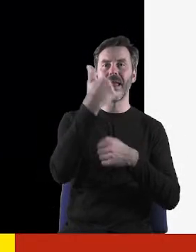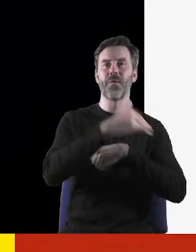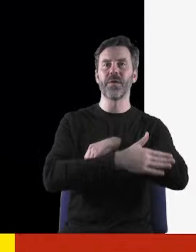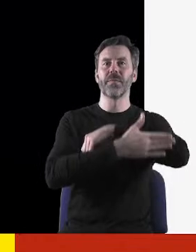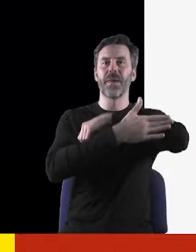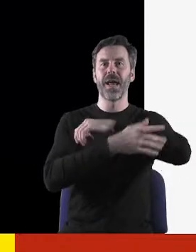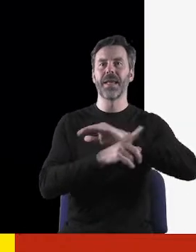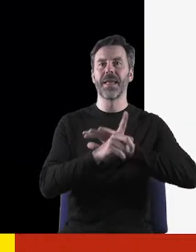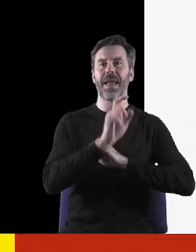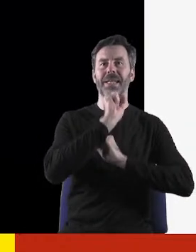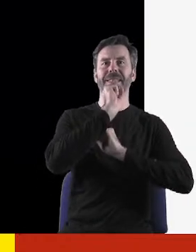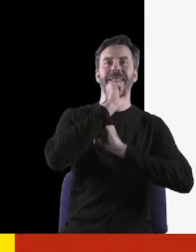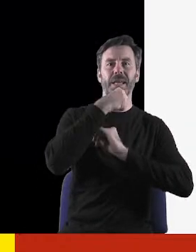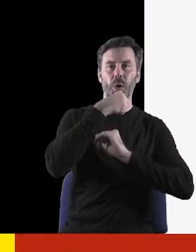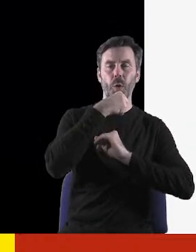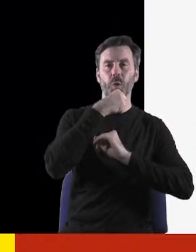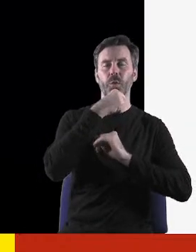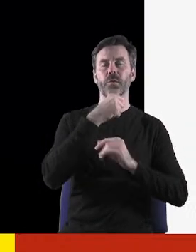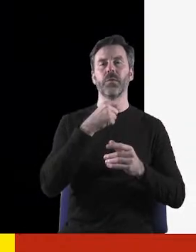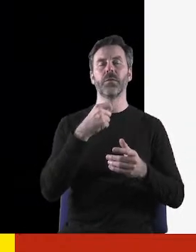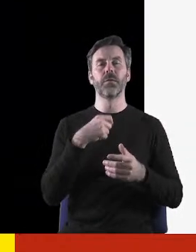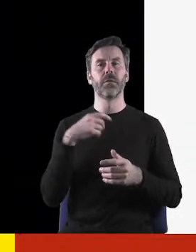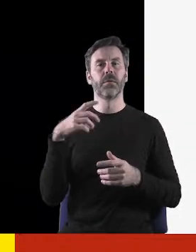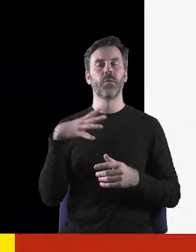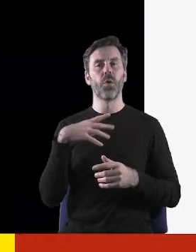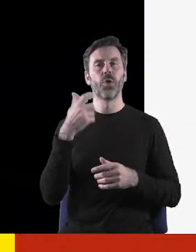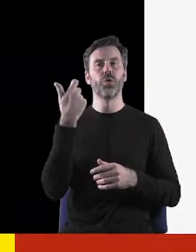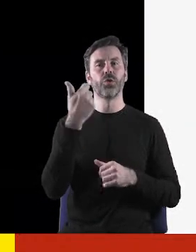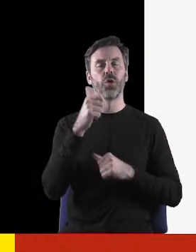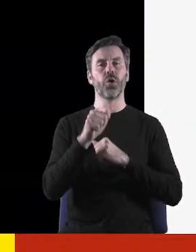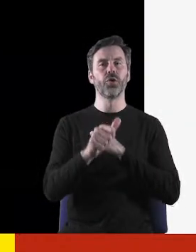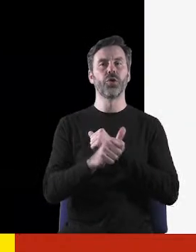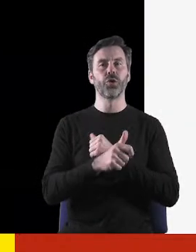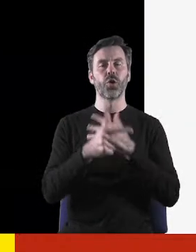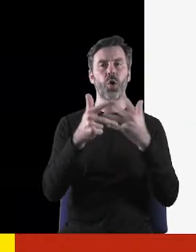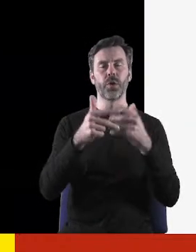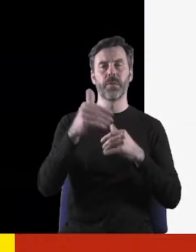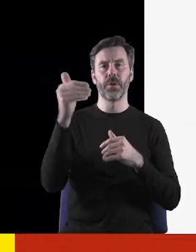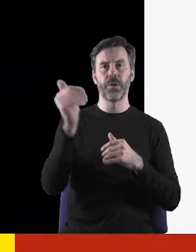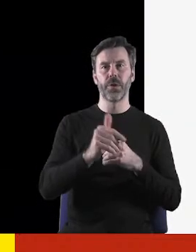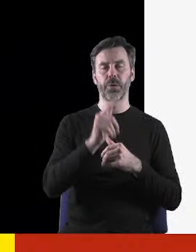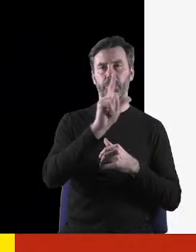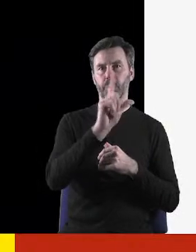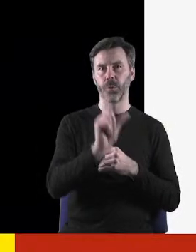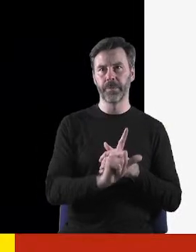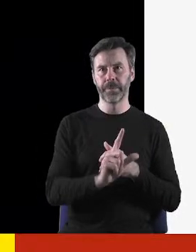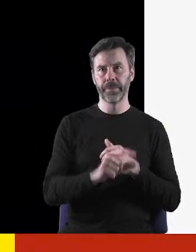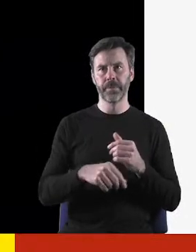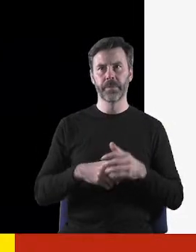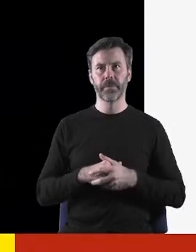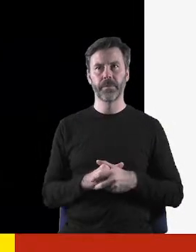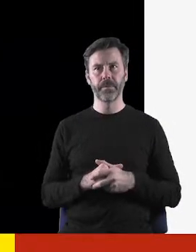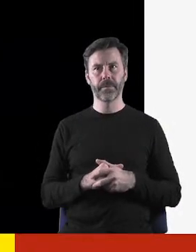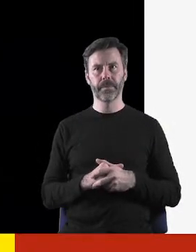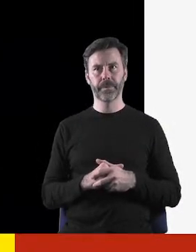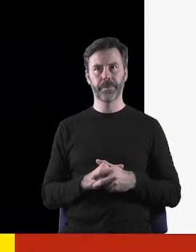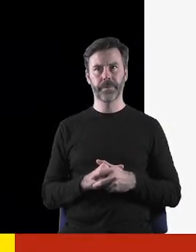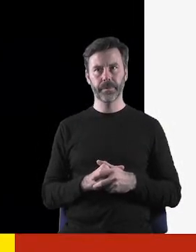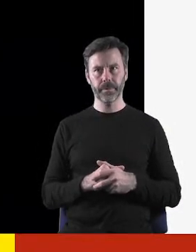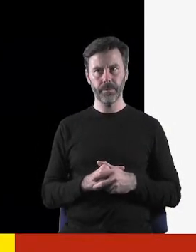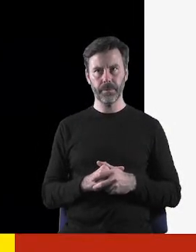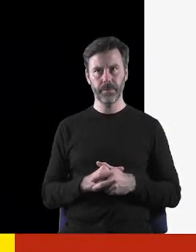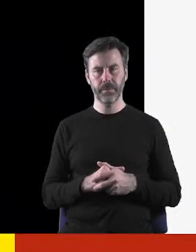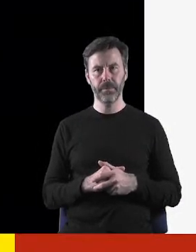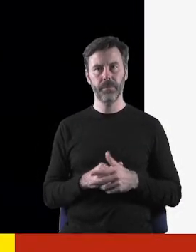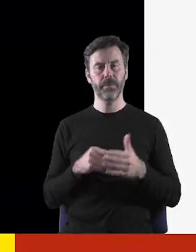Seniorów o kwotę 168 tysięcy złotych. I motywacja